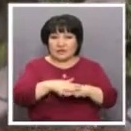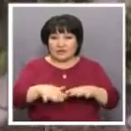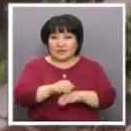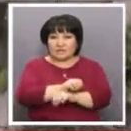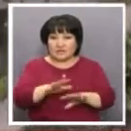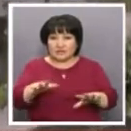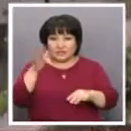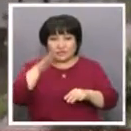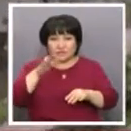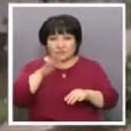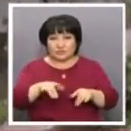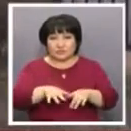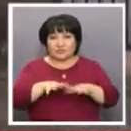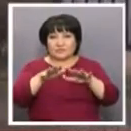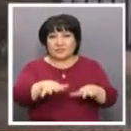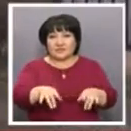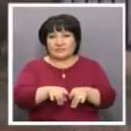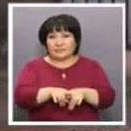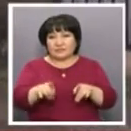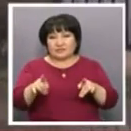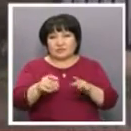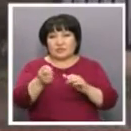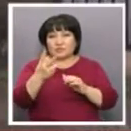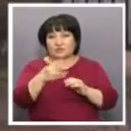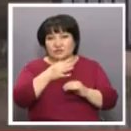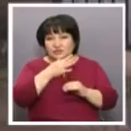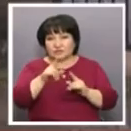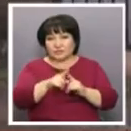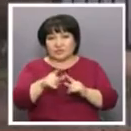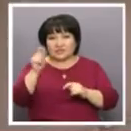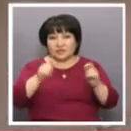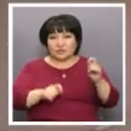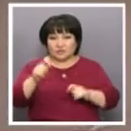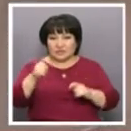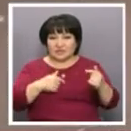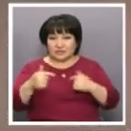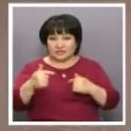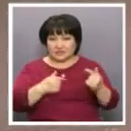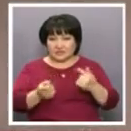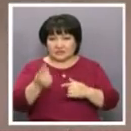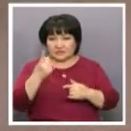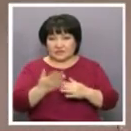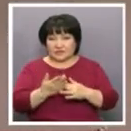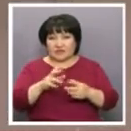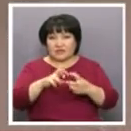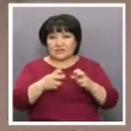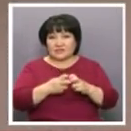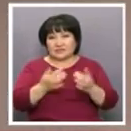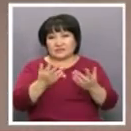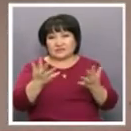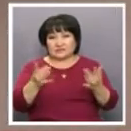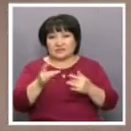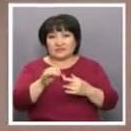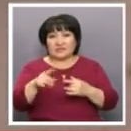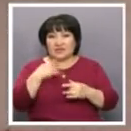төңіректегі тұрғын үйлер 13 жылдан бері жауын суынан зардап шегіп жатса керек. Тұрғындардың айтуынша, мәселе талай мәрте айтылған. Бірақ